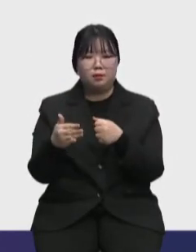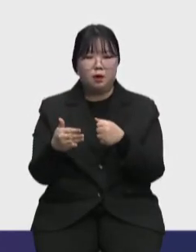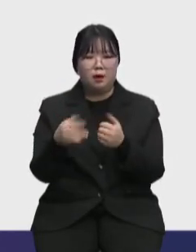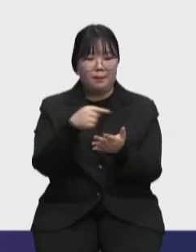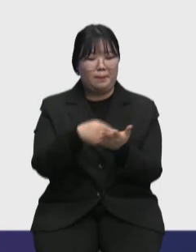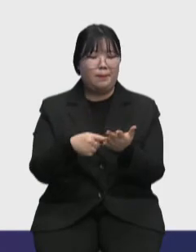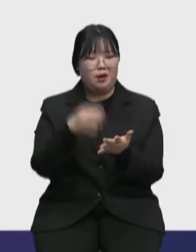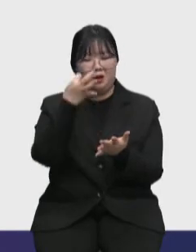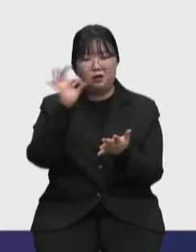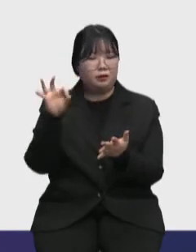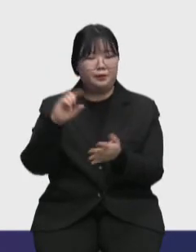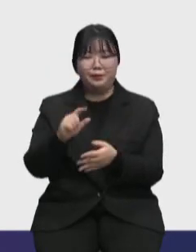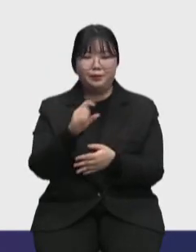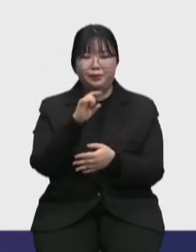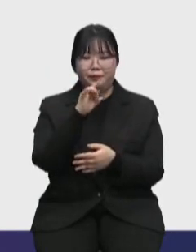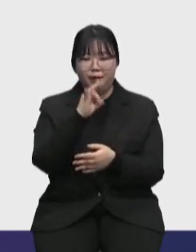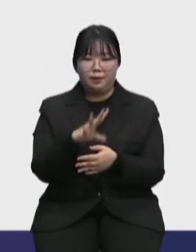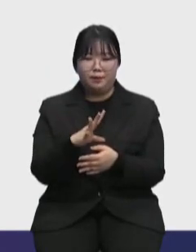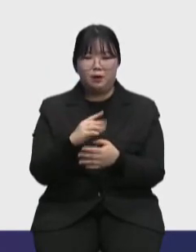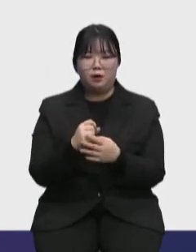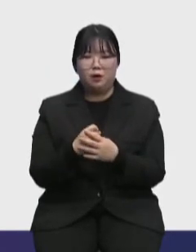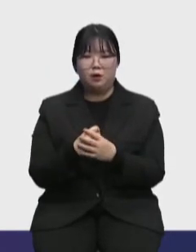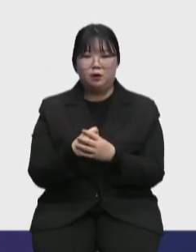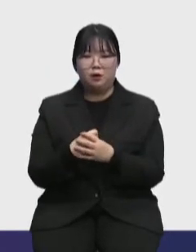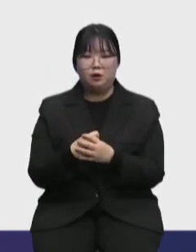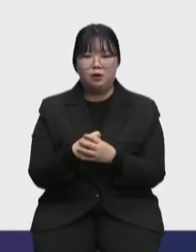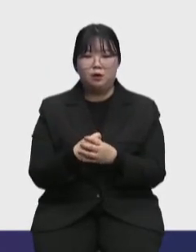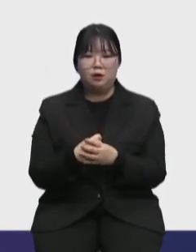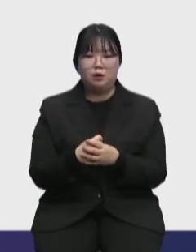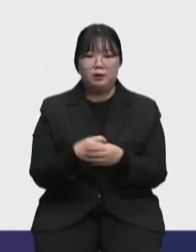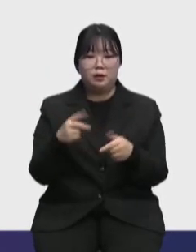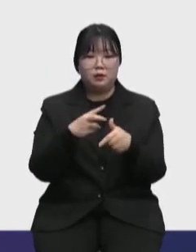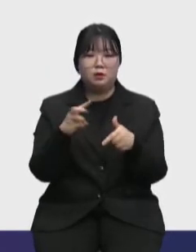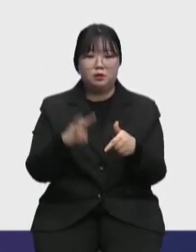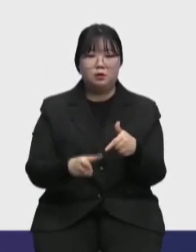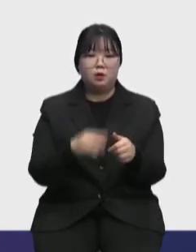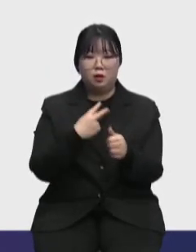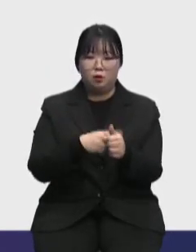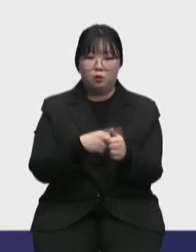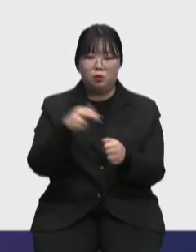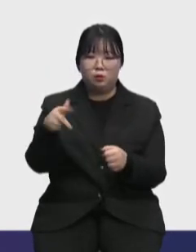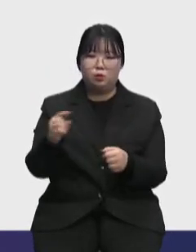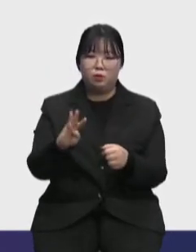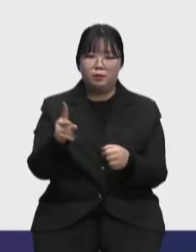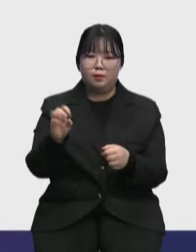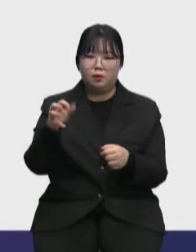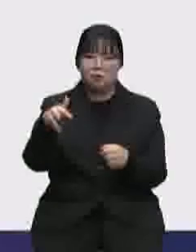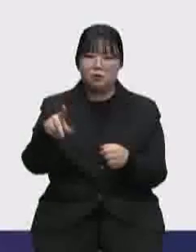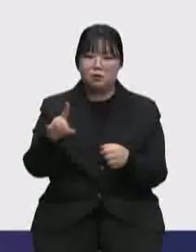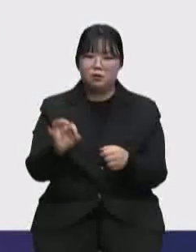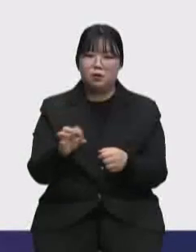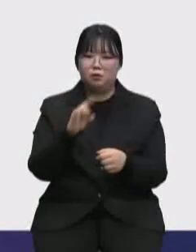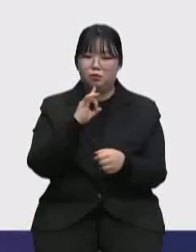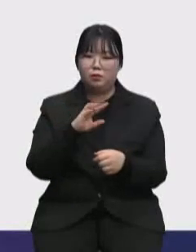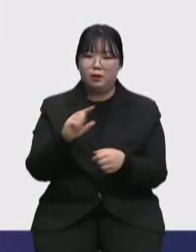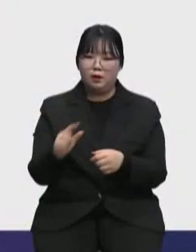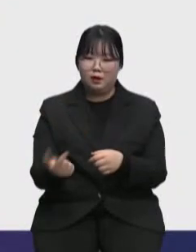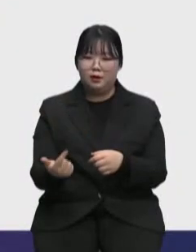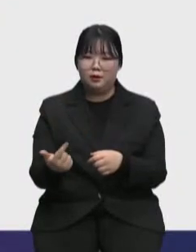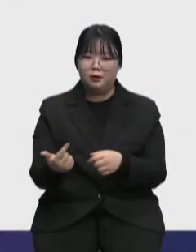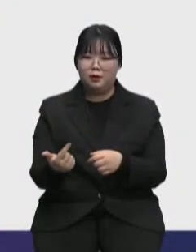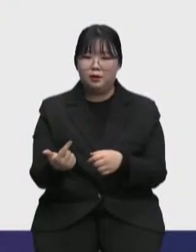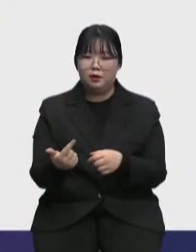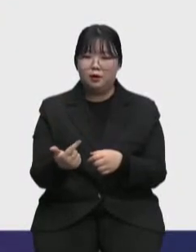있다고 보도했습니다. 이에 대해 이상희 인천대 교수는 조병창뿐 아니라 수많은 공장에서 강제동원이